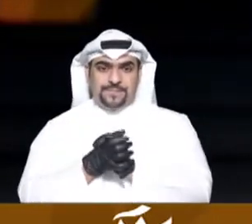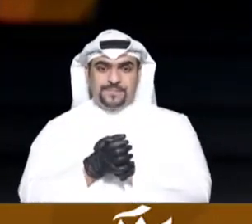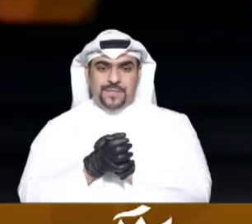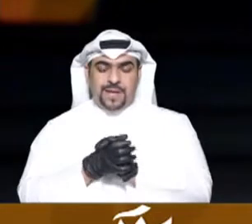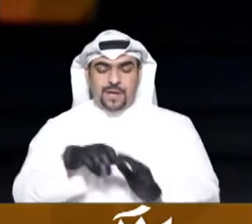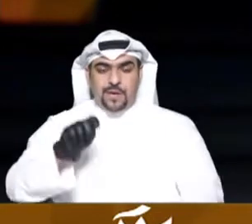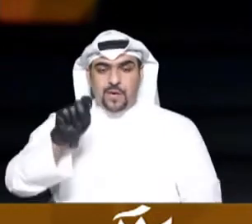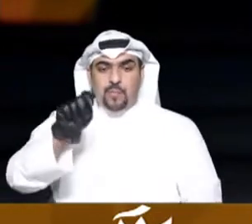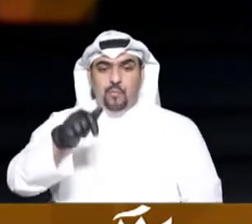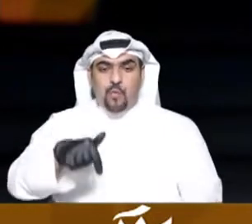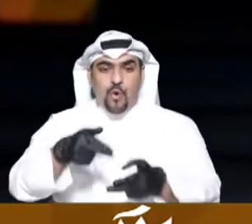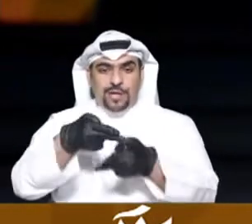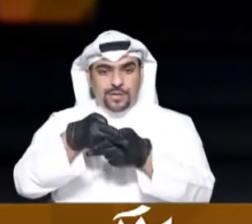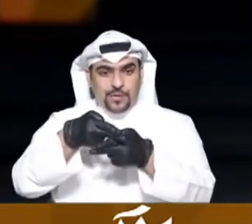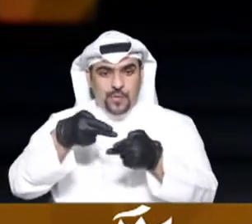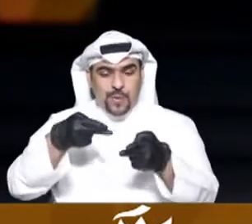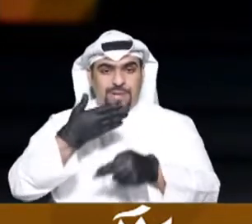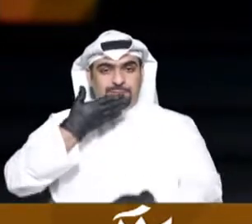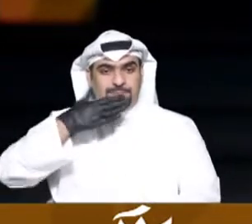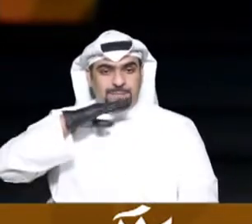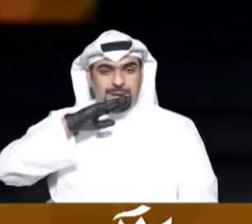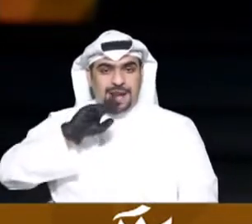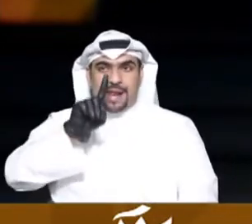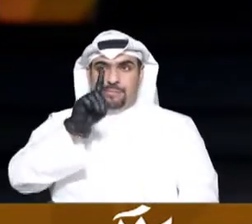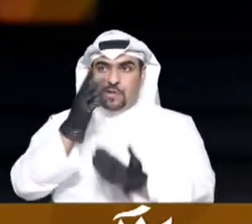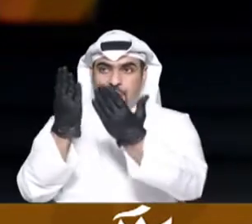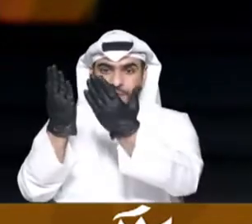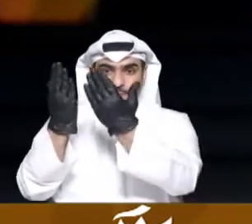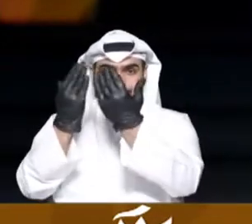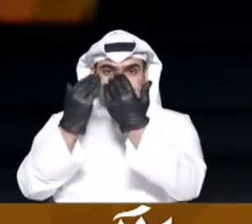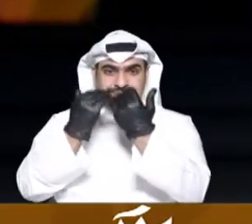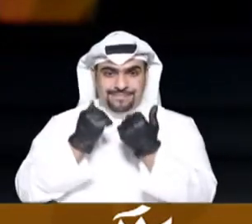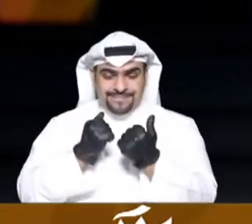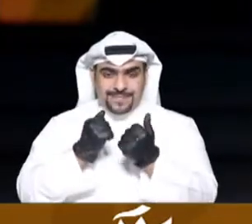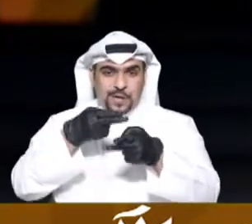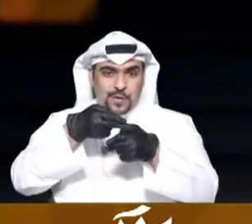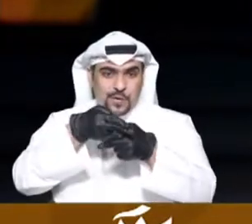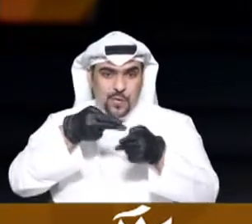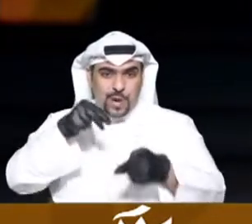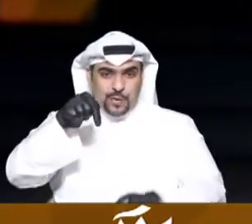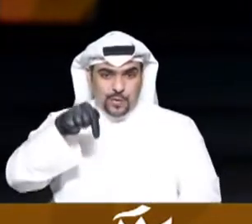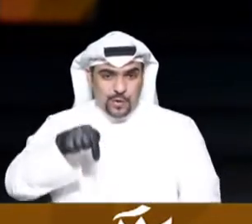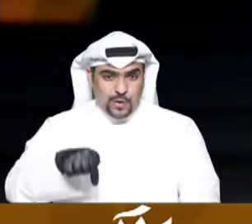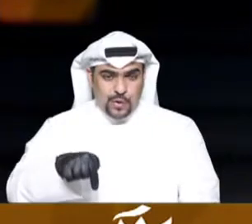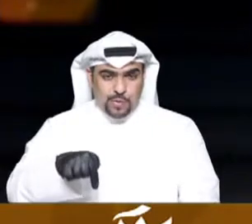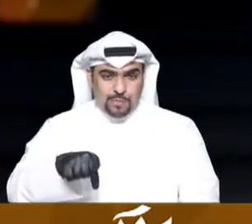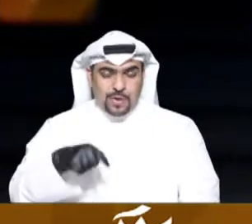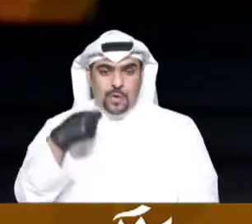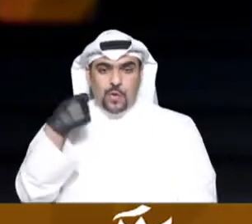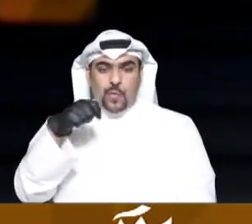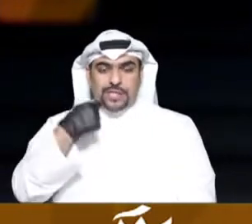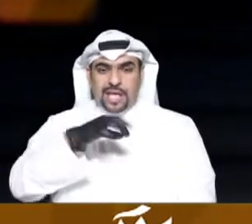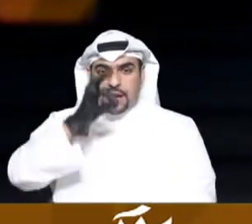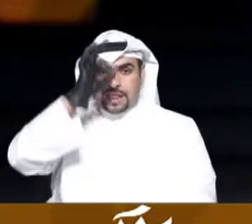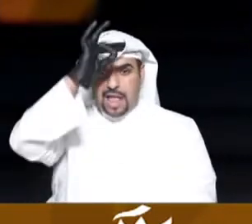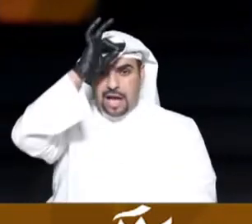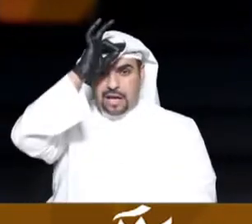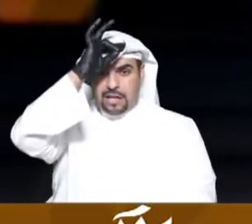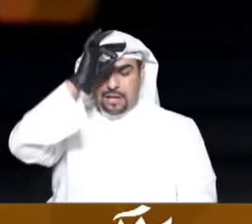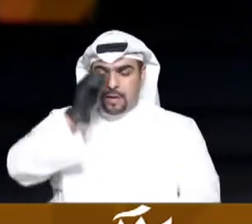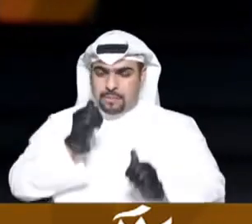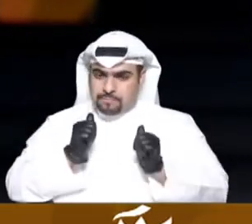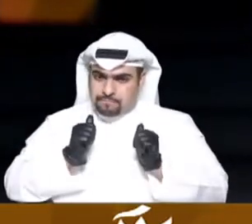ابنائنا واهالينا من الخارج في جهود كبيره حقيقه بذلت يعني على كافه القطاعات. يعني تكلمنا يعني عقيد ناصر